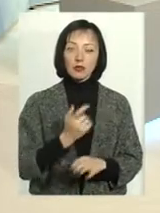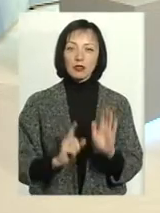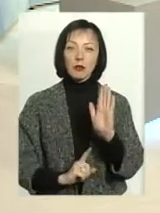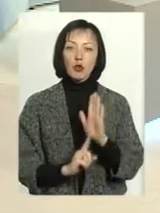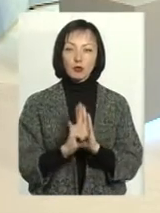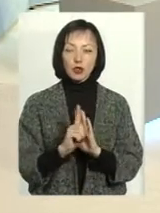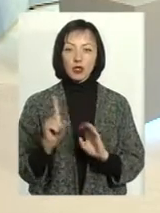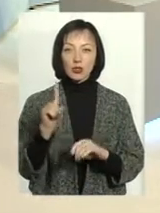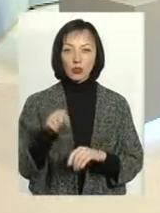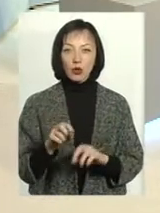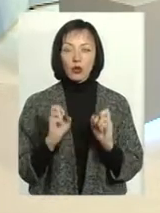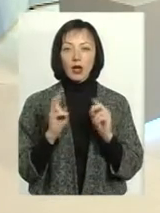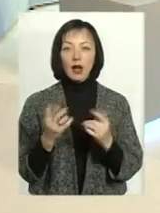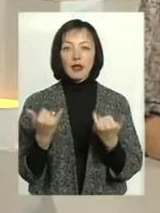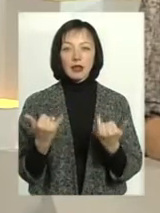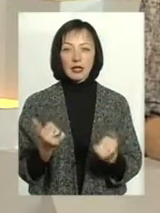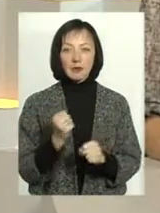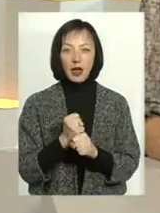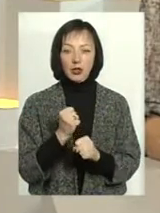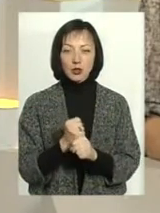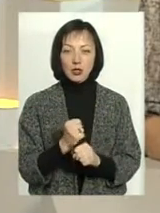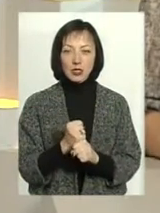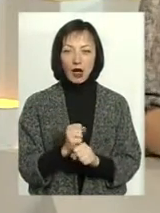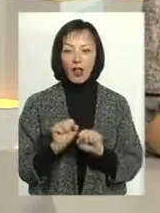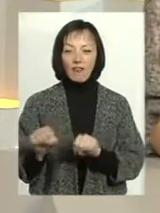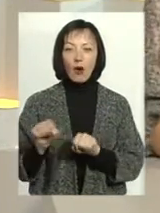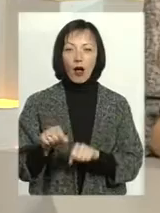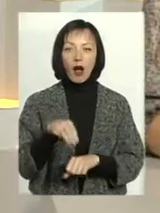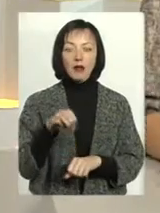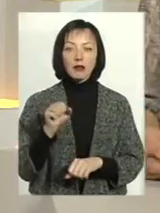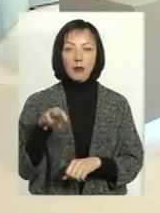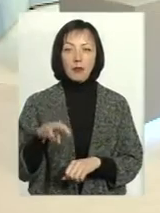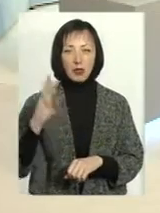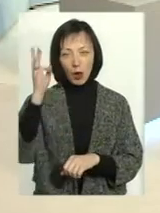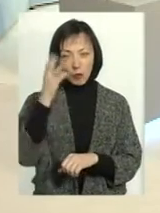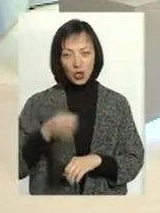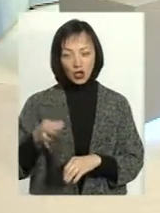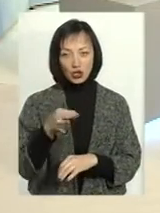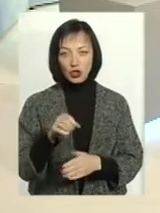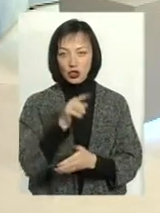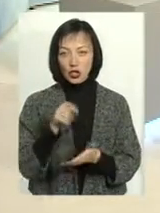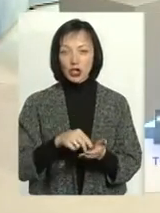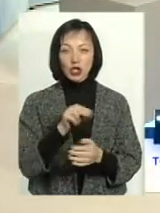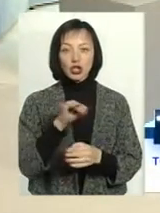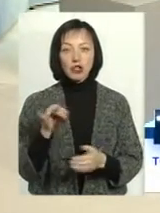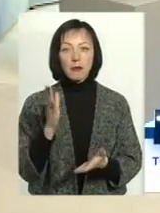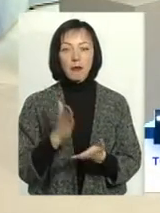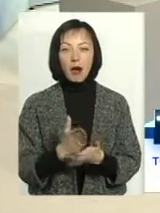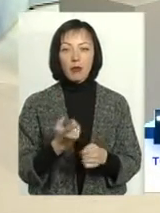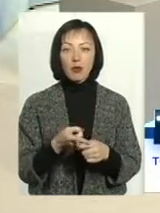з того, як нині працюється адвокатам на Хмельниччині. Чи маємо отой